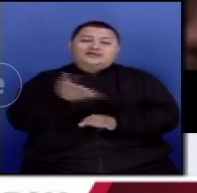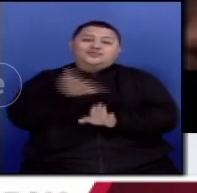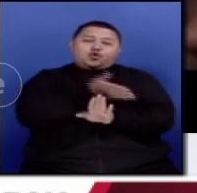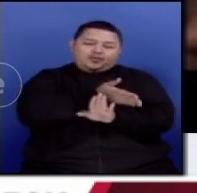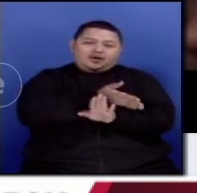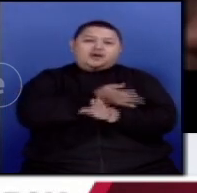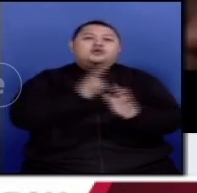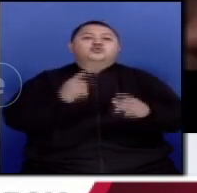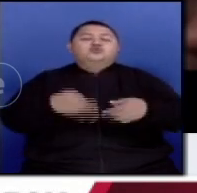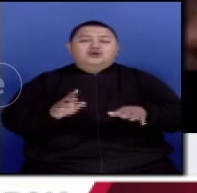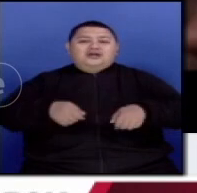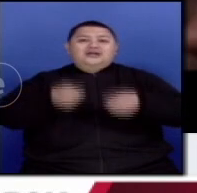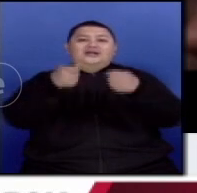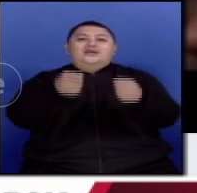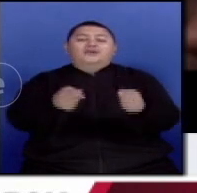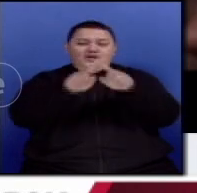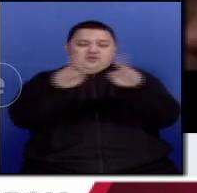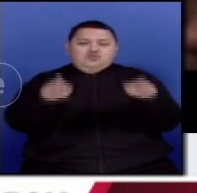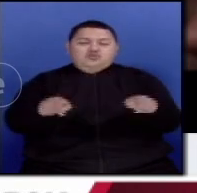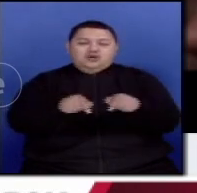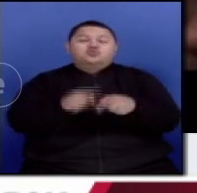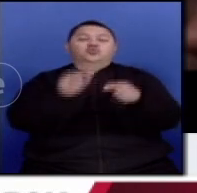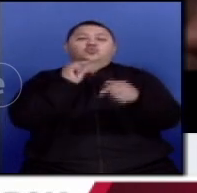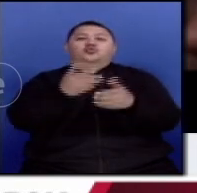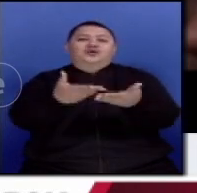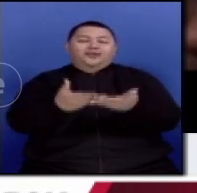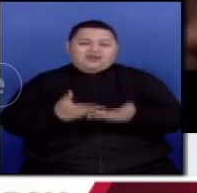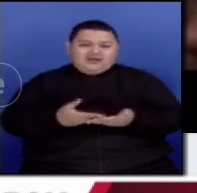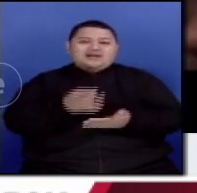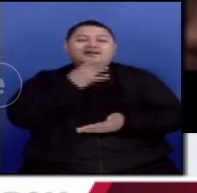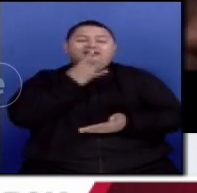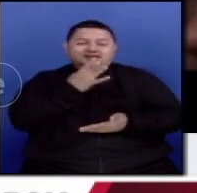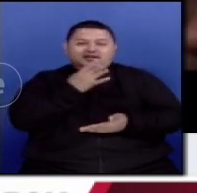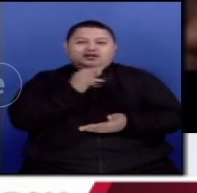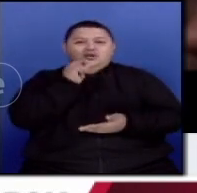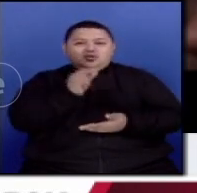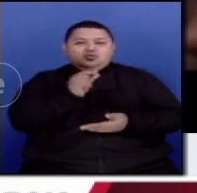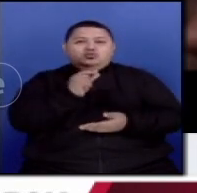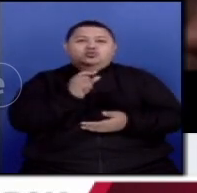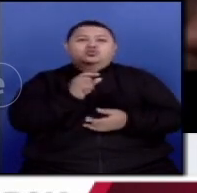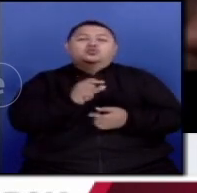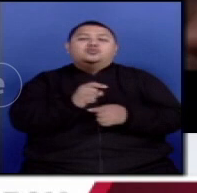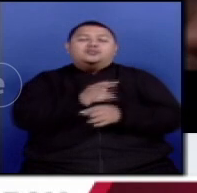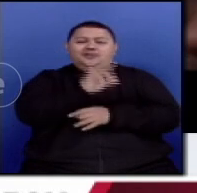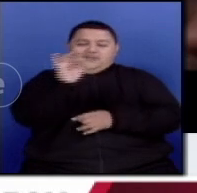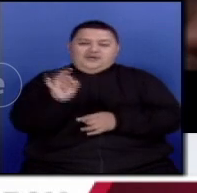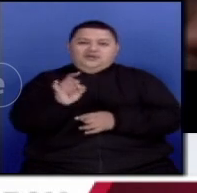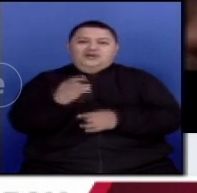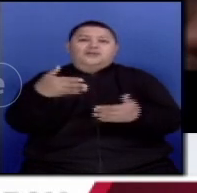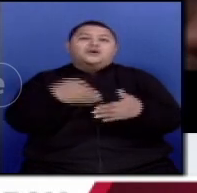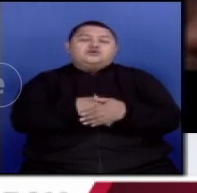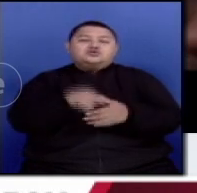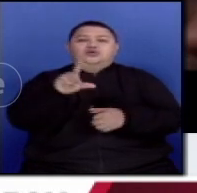surat untuk mendapatkan perizinan kepada pihak-pihak yang berwenang, termasuk